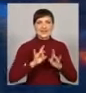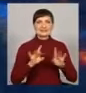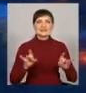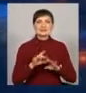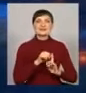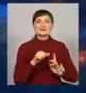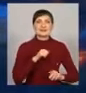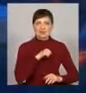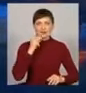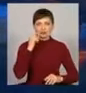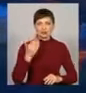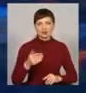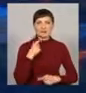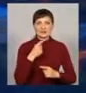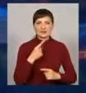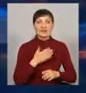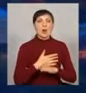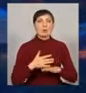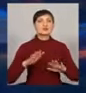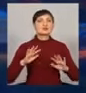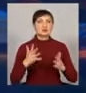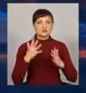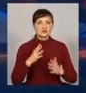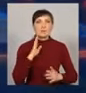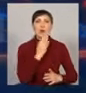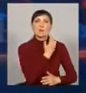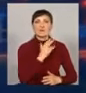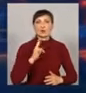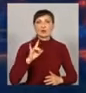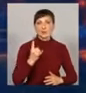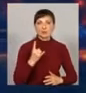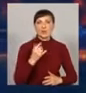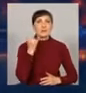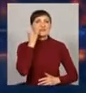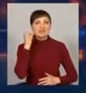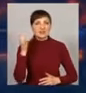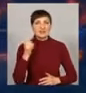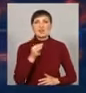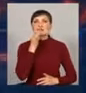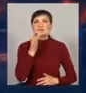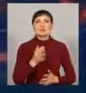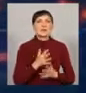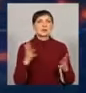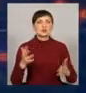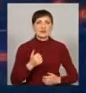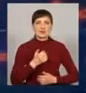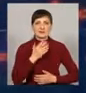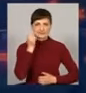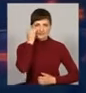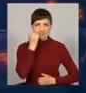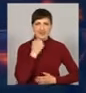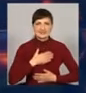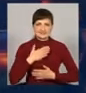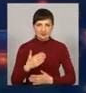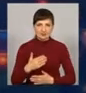сам герой по его словам после произошедшего мать девочки позвонила ему и выразила огромную благодарность слова